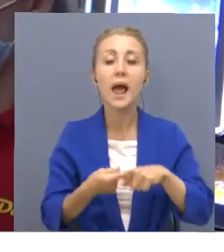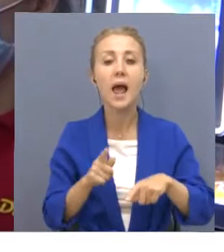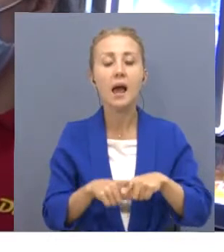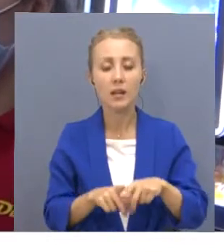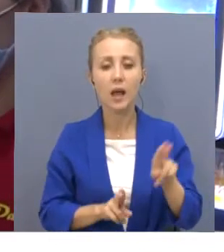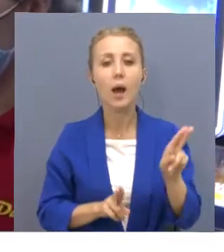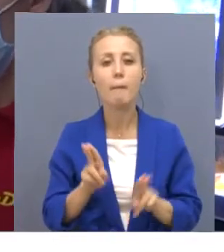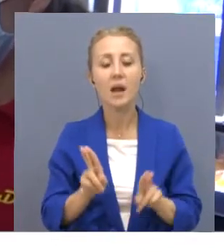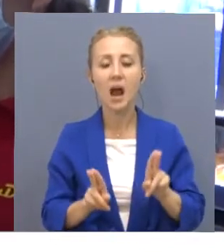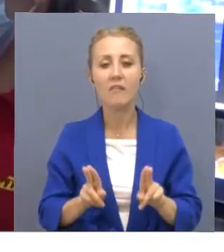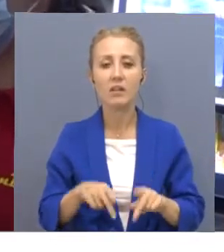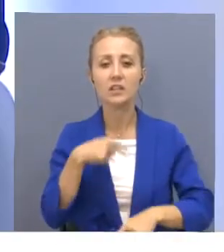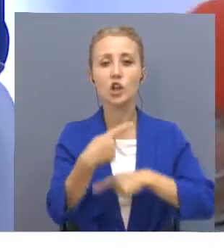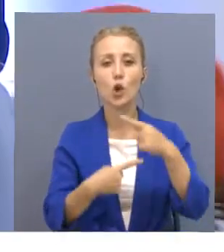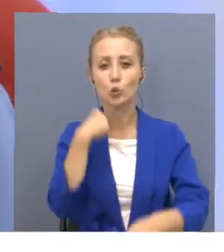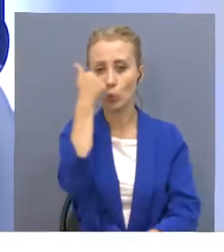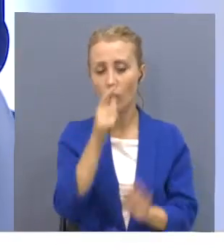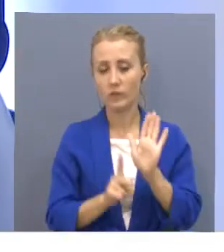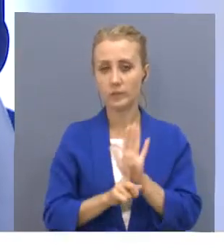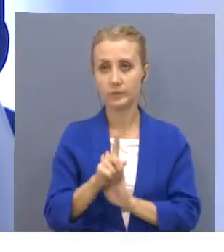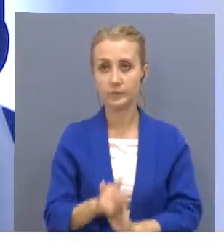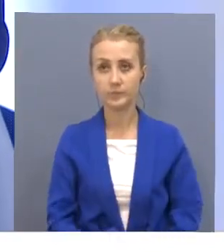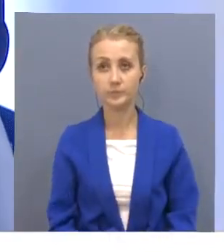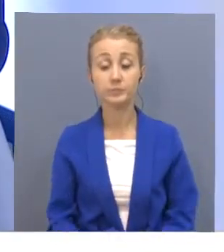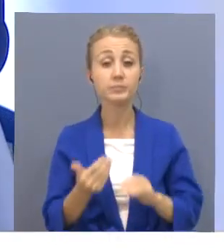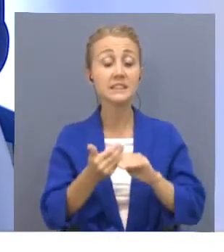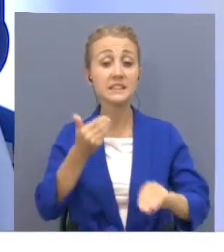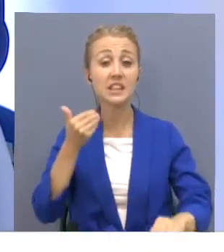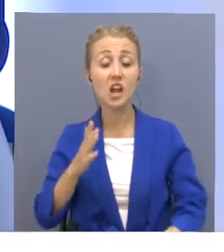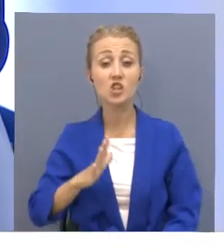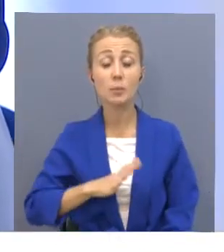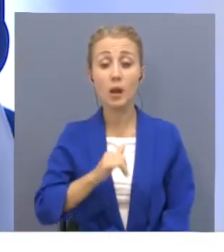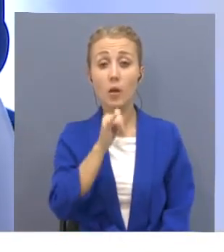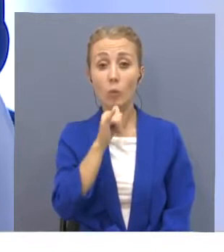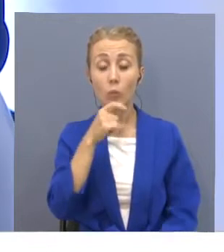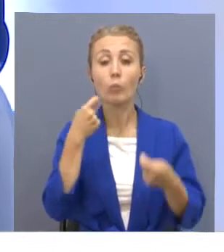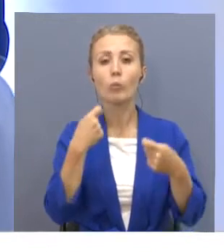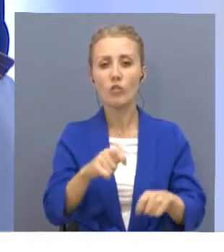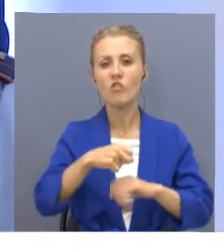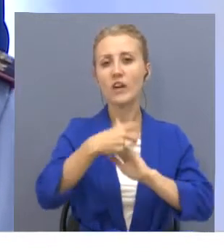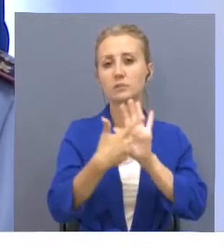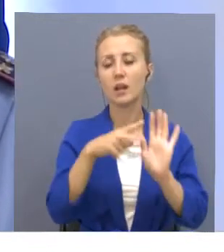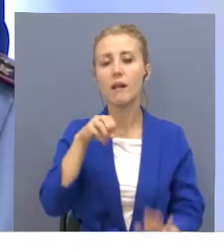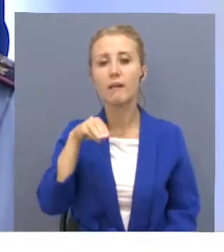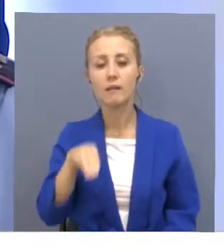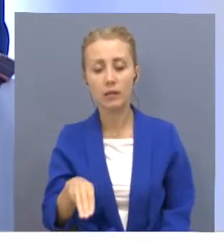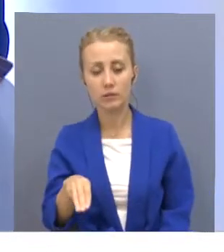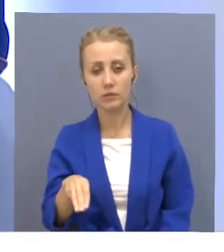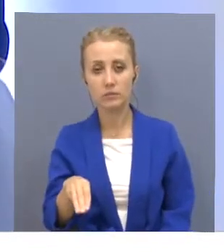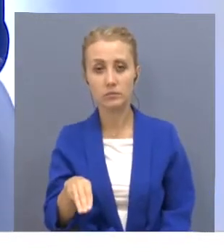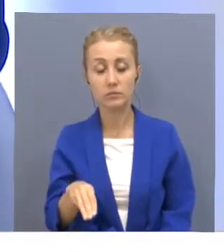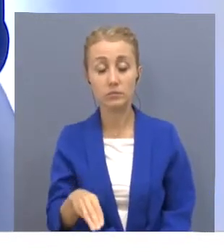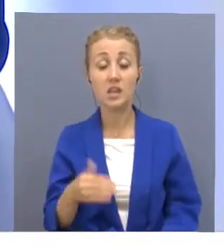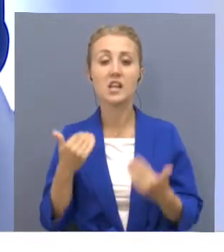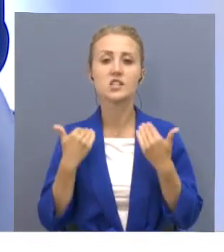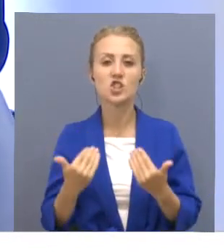вступит в силу в следующем году. Ранее была продажа табака и табачных изделий лицам, не достигшим 18-летнего возраста. В новой редакции